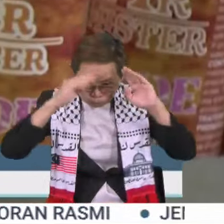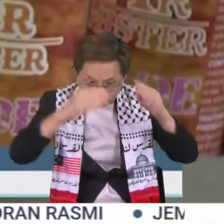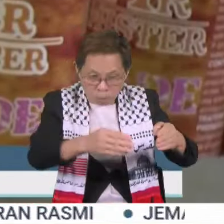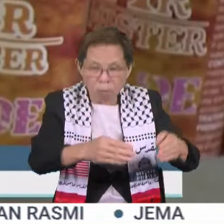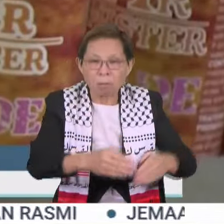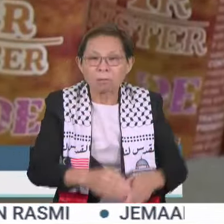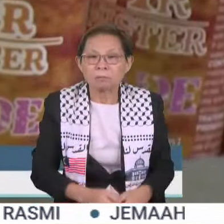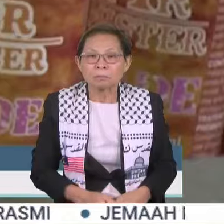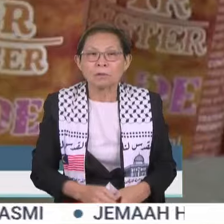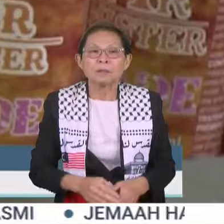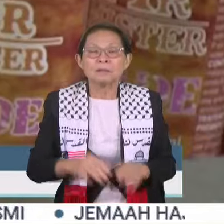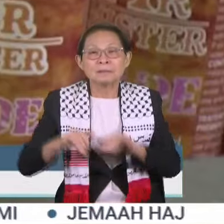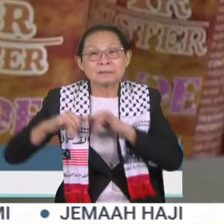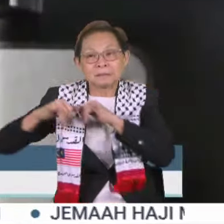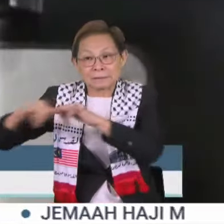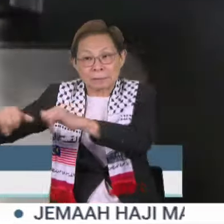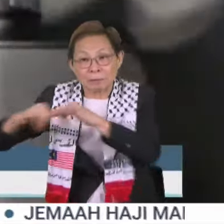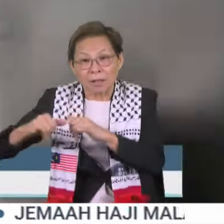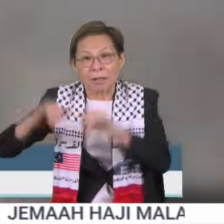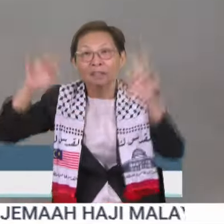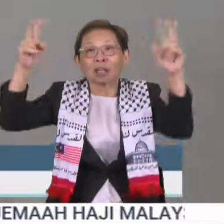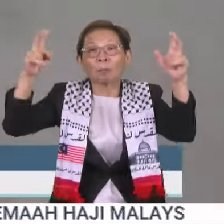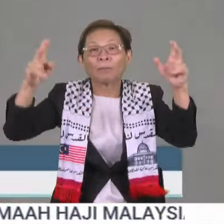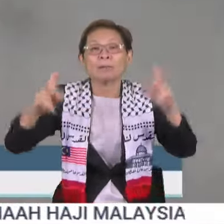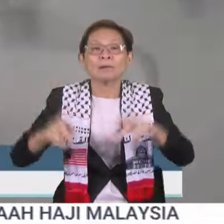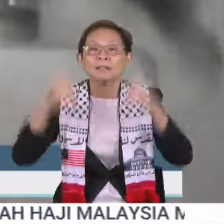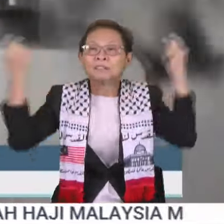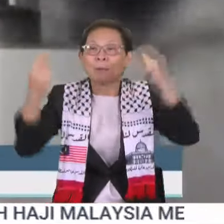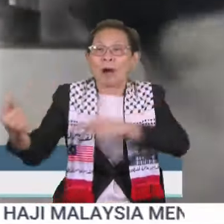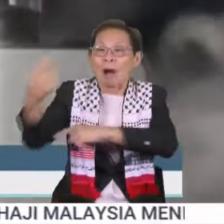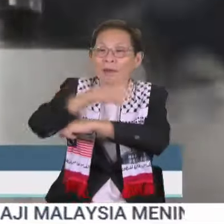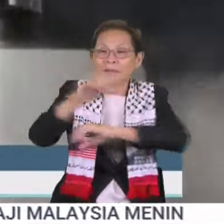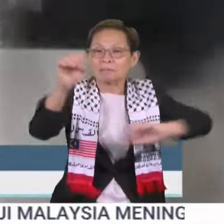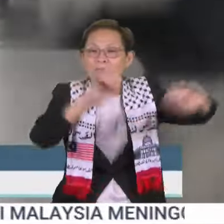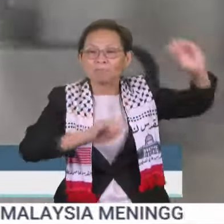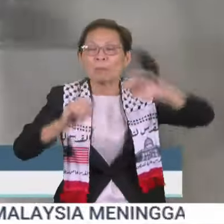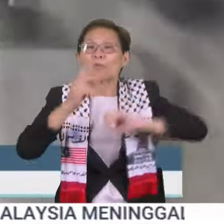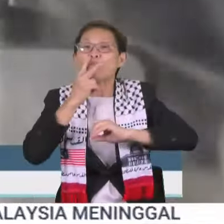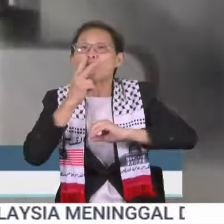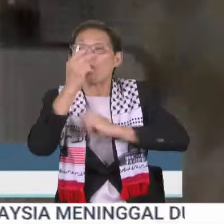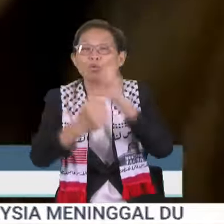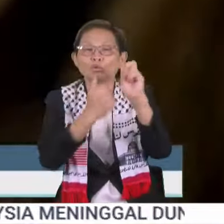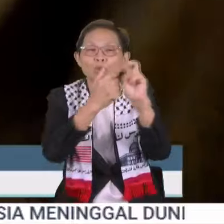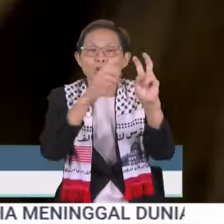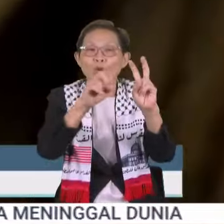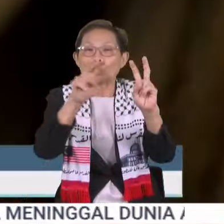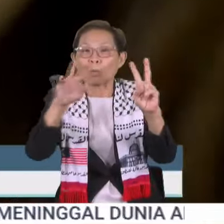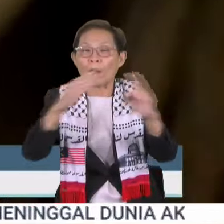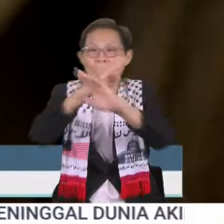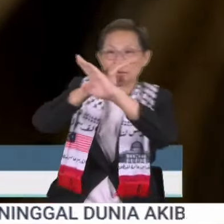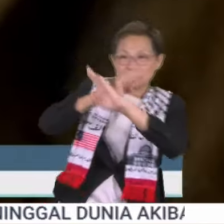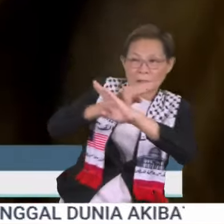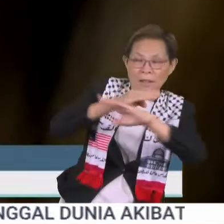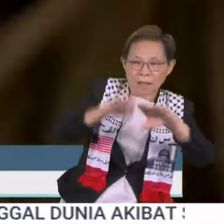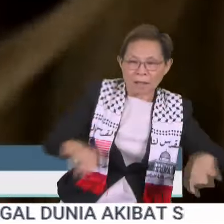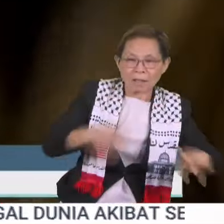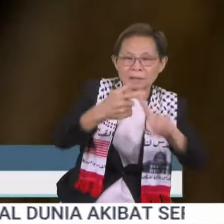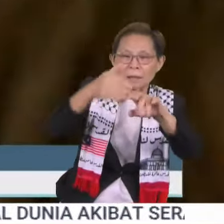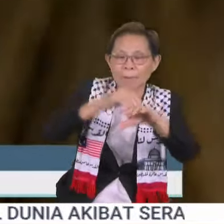perhatian. Ia sejajar tema sambutan Hari Tanpa Tembakau 2024, lindungi kanak-kanak